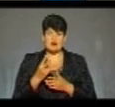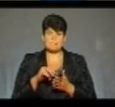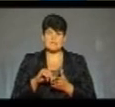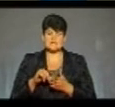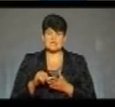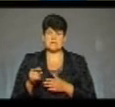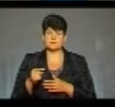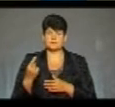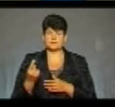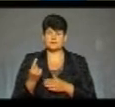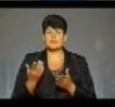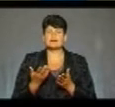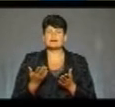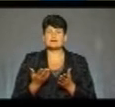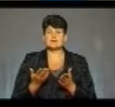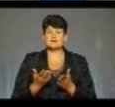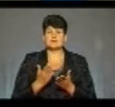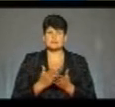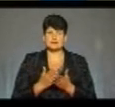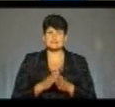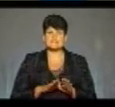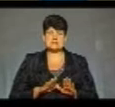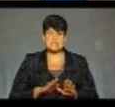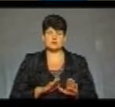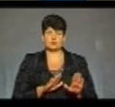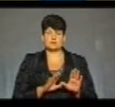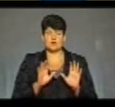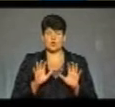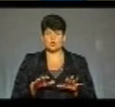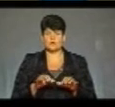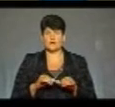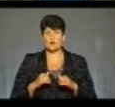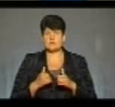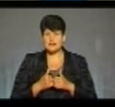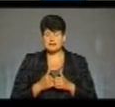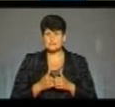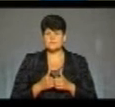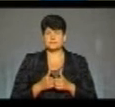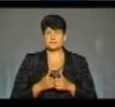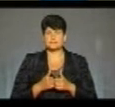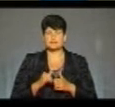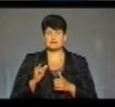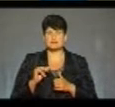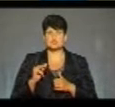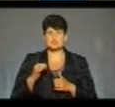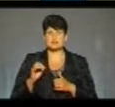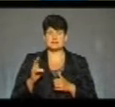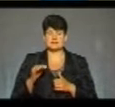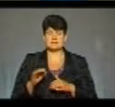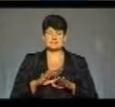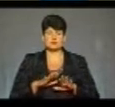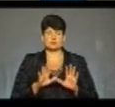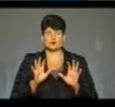від Тернопільщини, які є заступниками голови комітетів. Ну, зокрема, Іван Чайківський, заступник